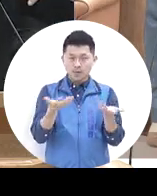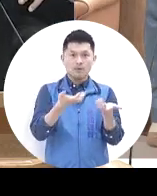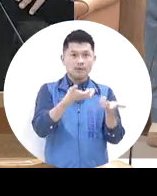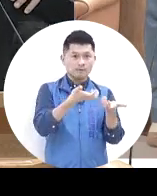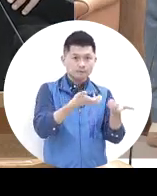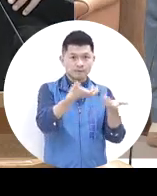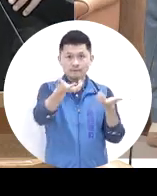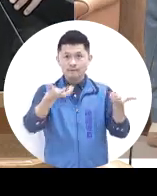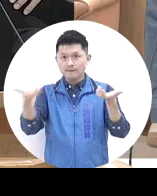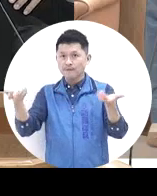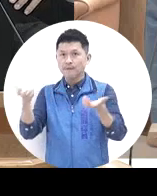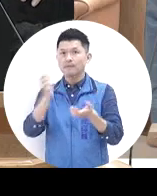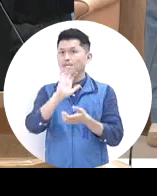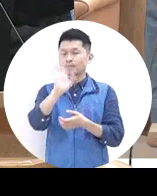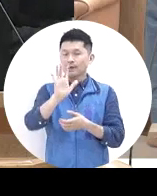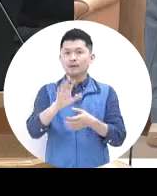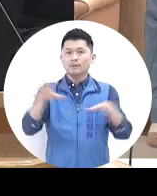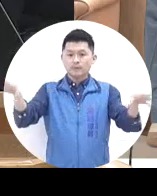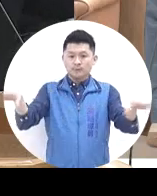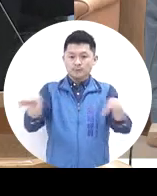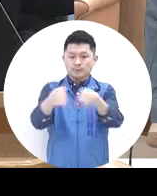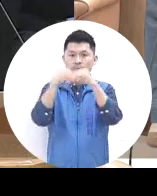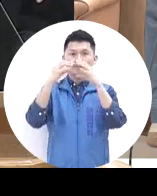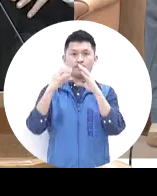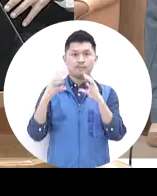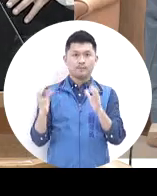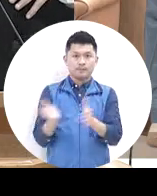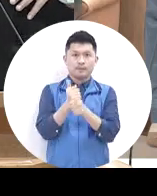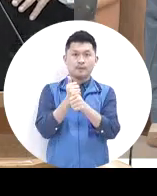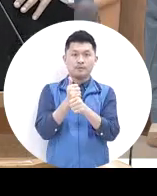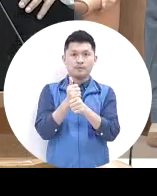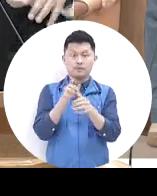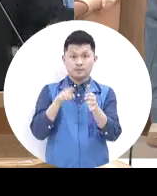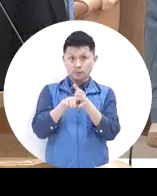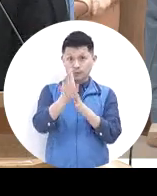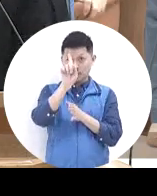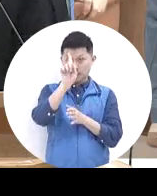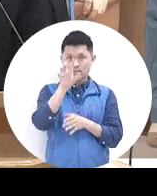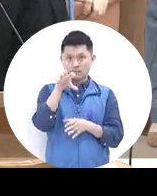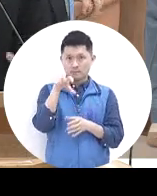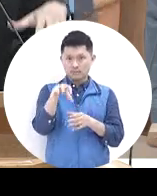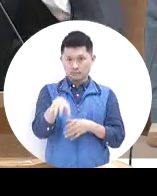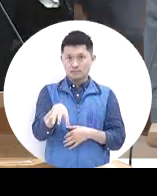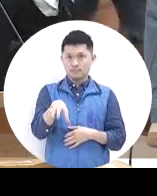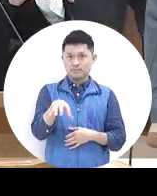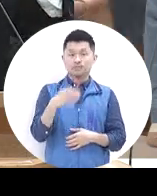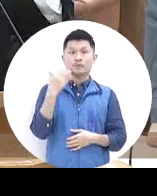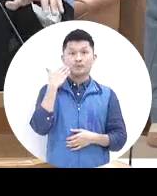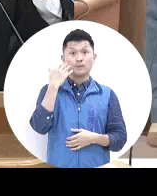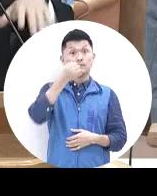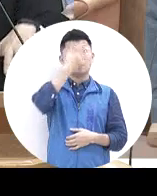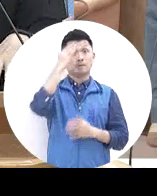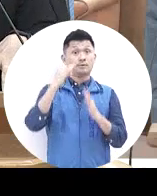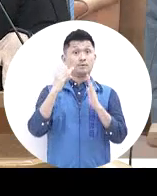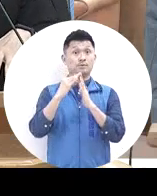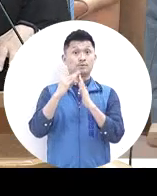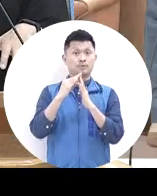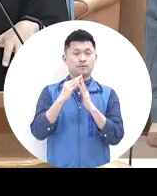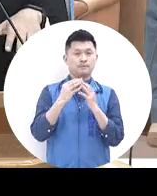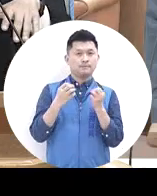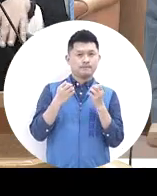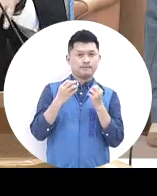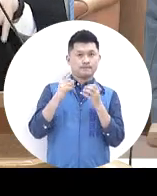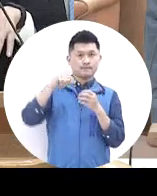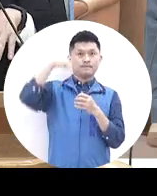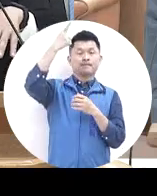优点嘛，青年局来做。这一个跨局处整个变成一个专属机构，那如果在青年局再协调更上位的，